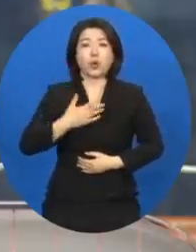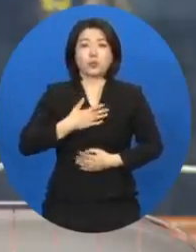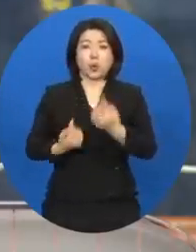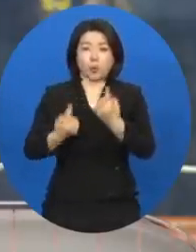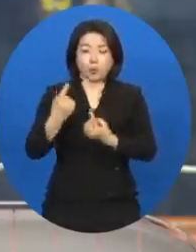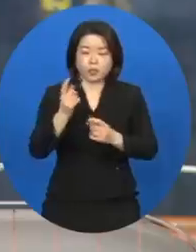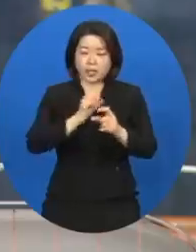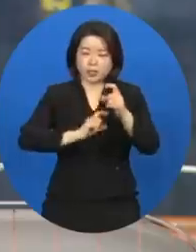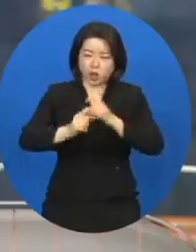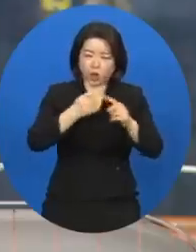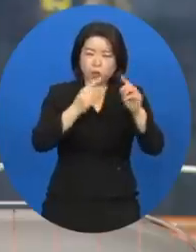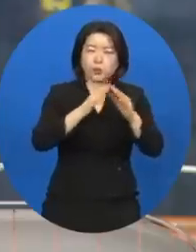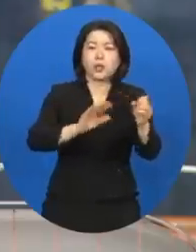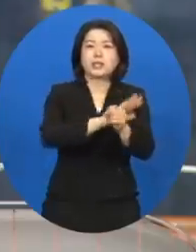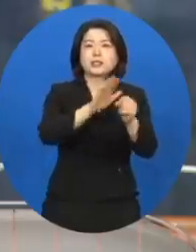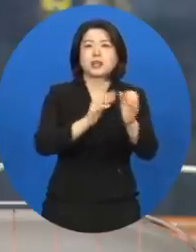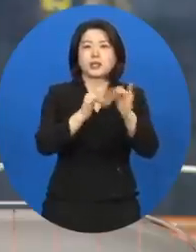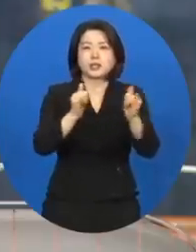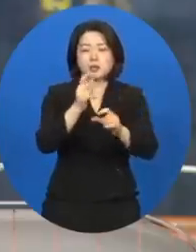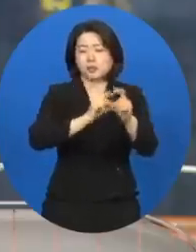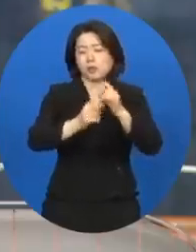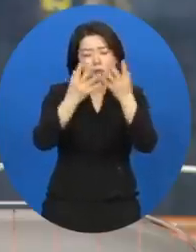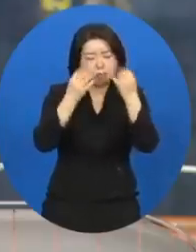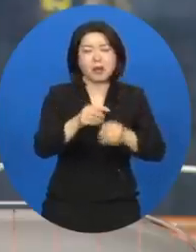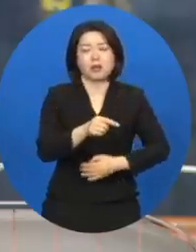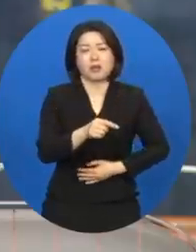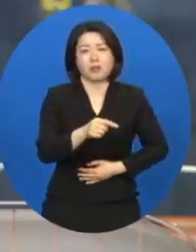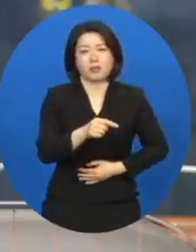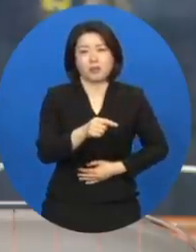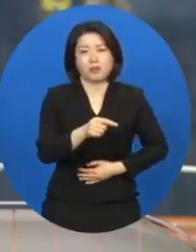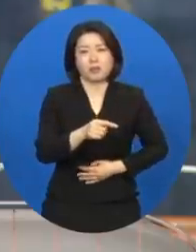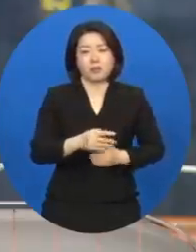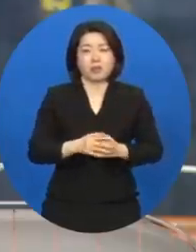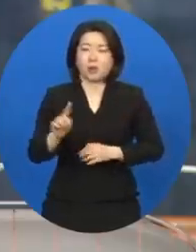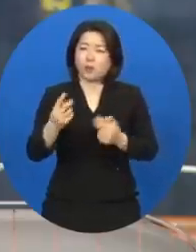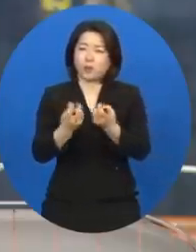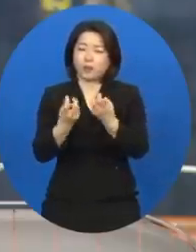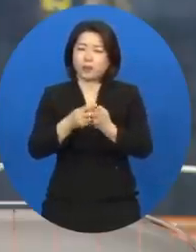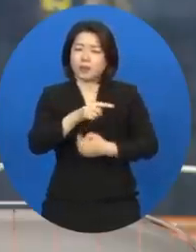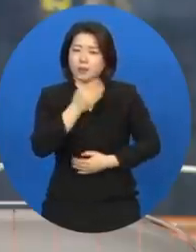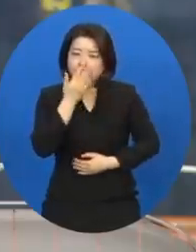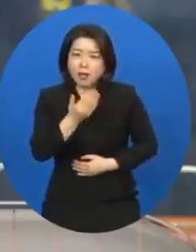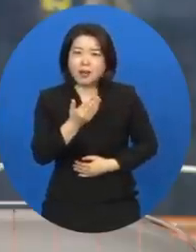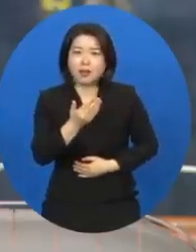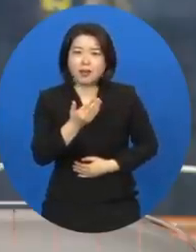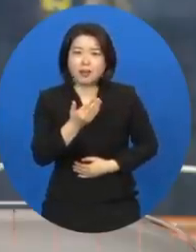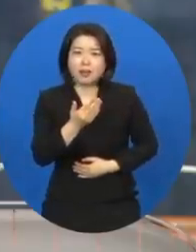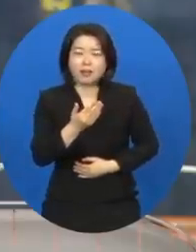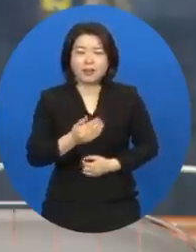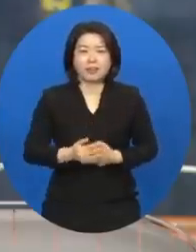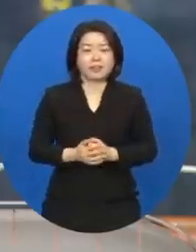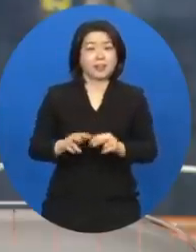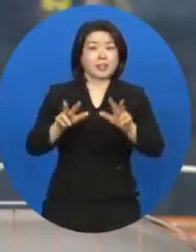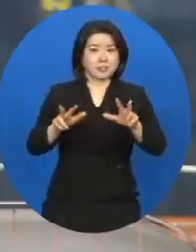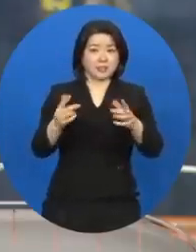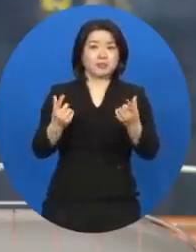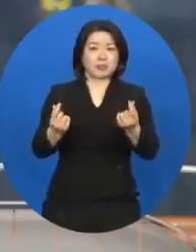교회를 사랑하는 분들이 더 많으세요. 어떻게 그렇게 되었죠?